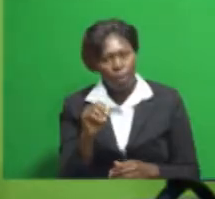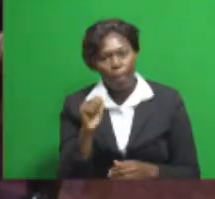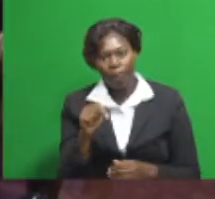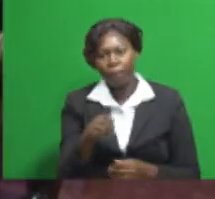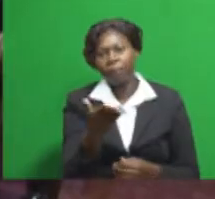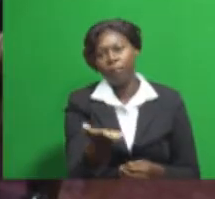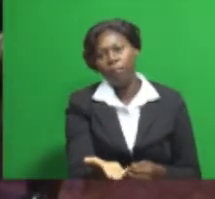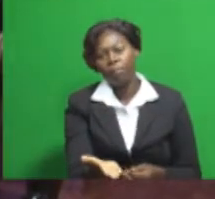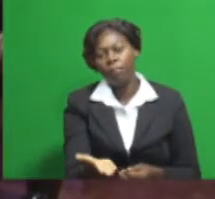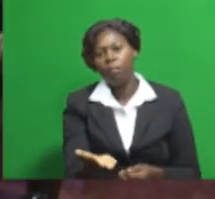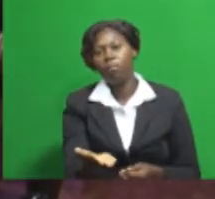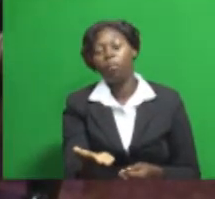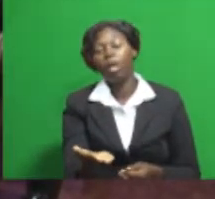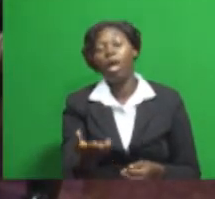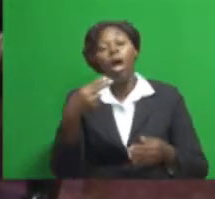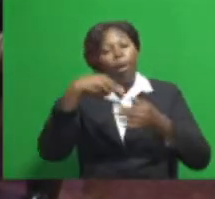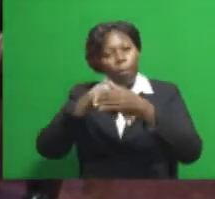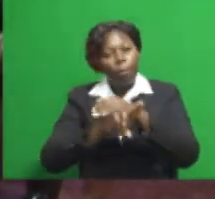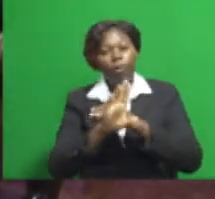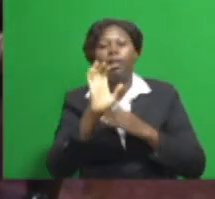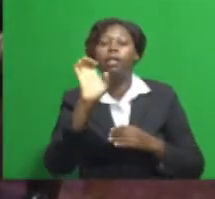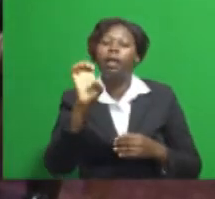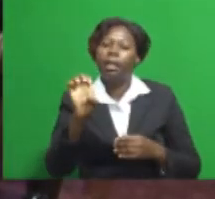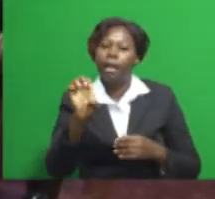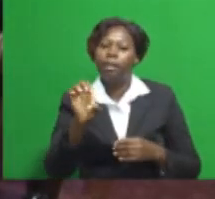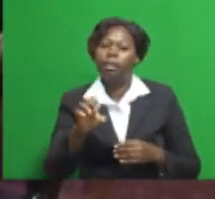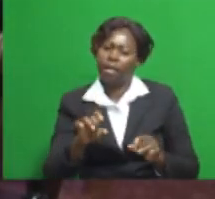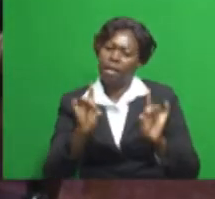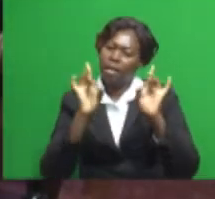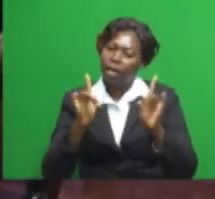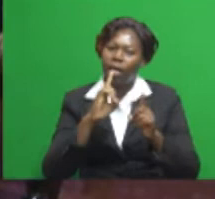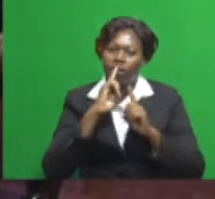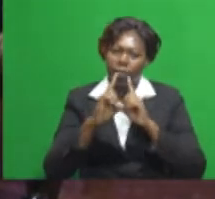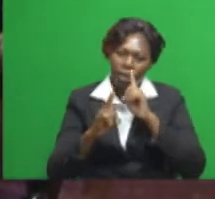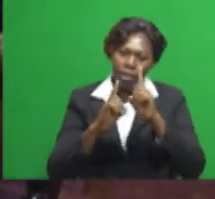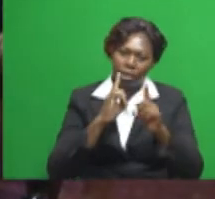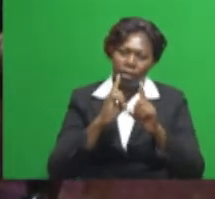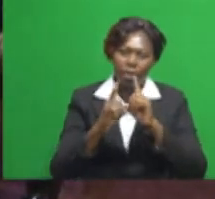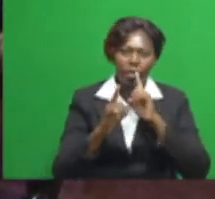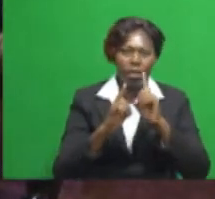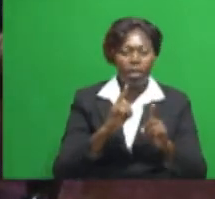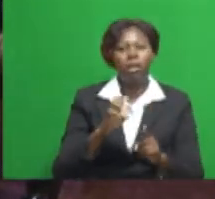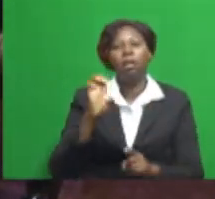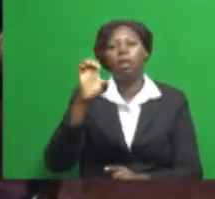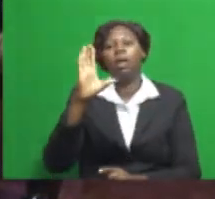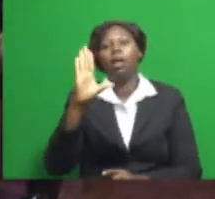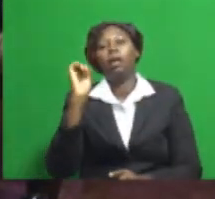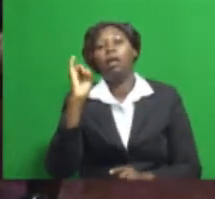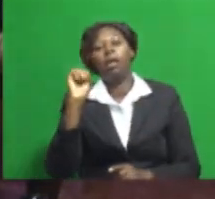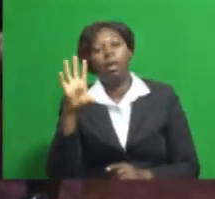vekuSiria. Right. Musadai, musadai, varida kutsvaka pamuromo nemi. Hanzi saka mambo yaibva ateerera zvotaurwa nemunhu waMwari.